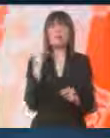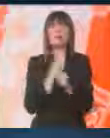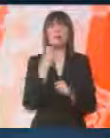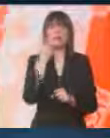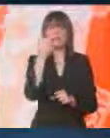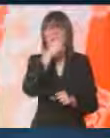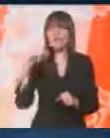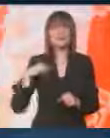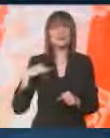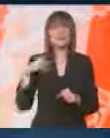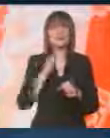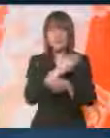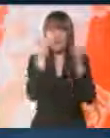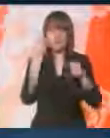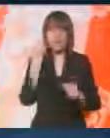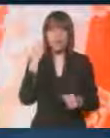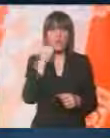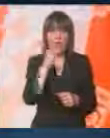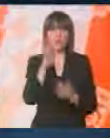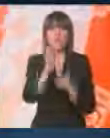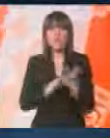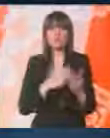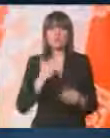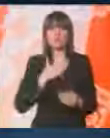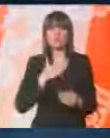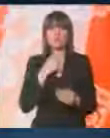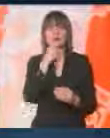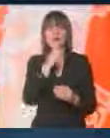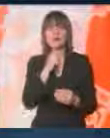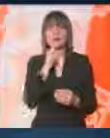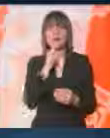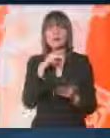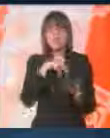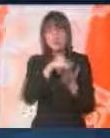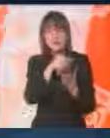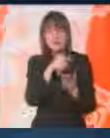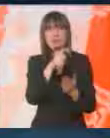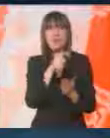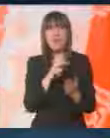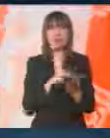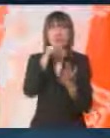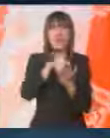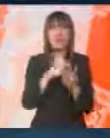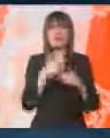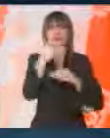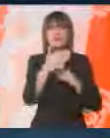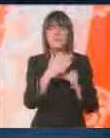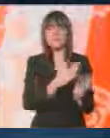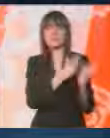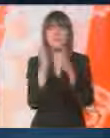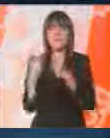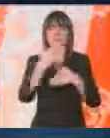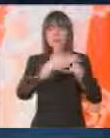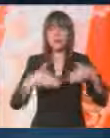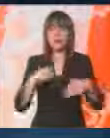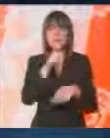što je u interesu javnosti. Od tad kreće taj neki naš poriv da uvek idemo ajde korak ispred, ili to pomeranje granica, ili